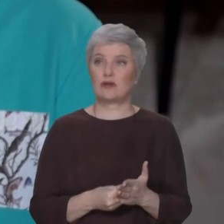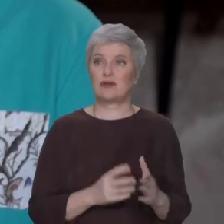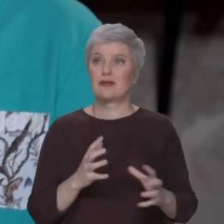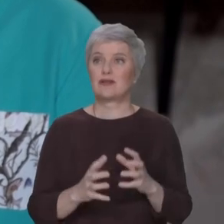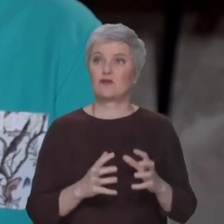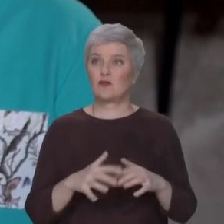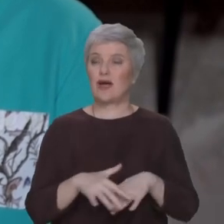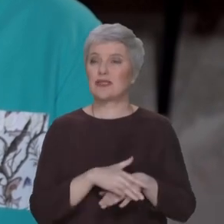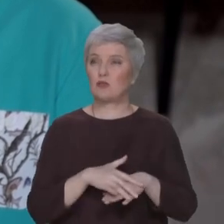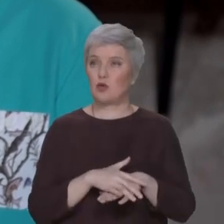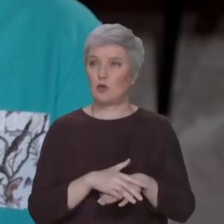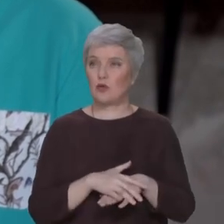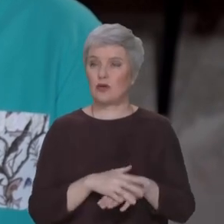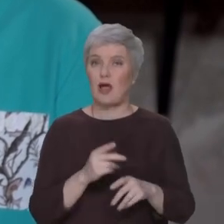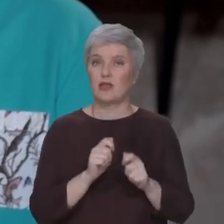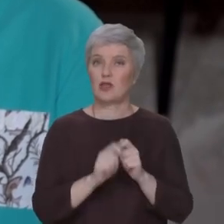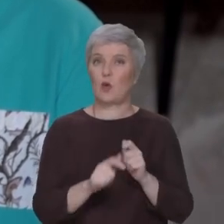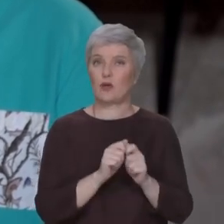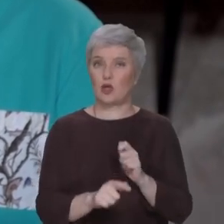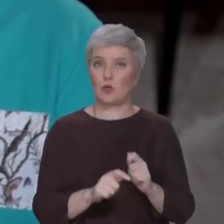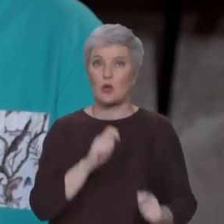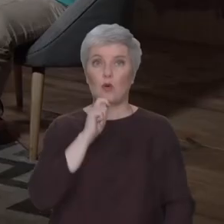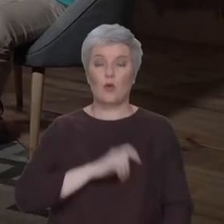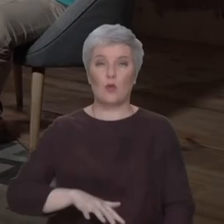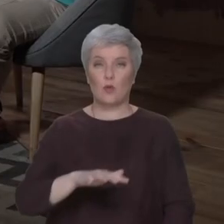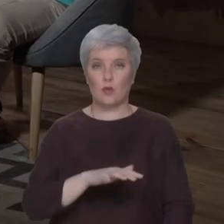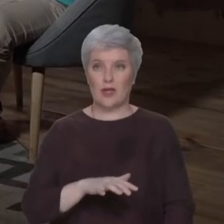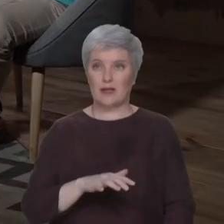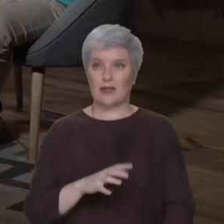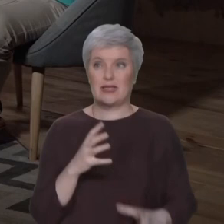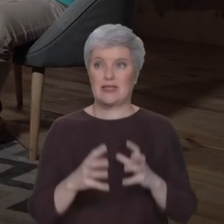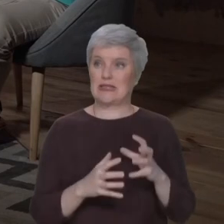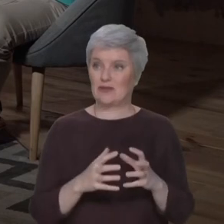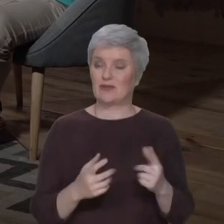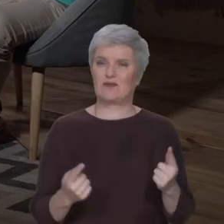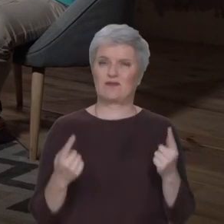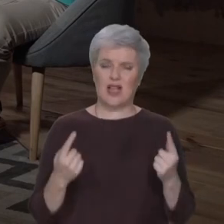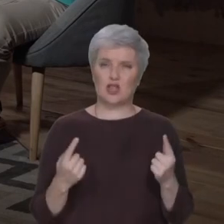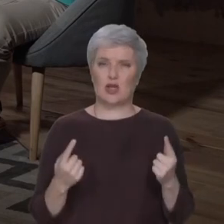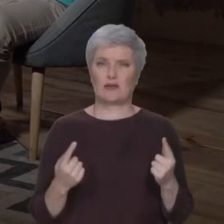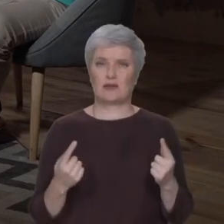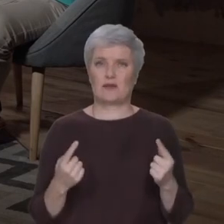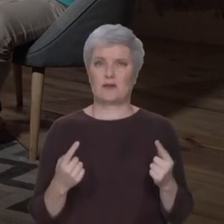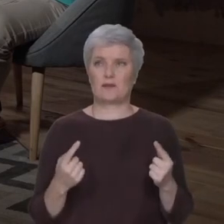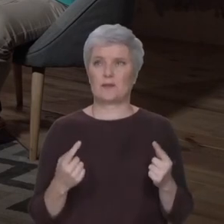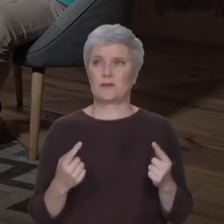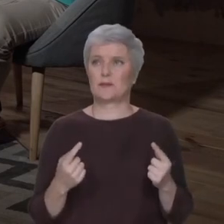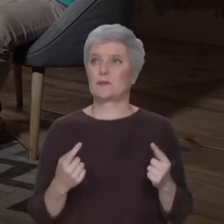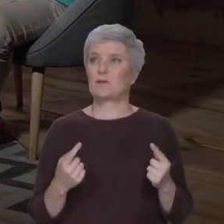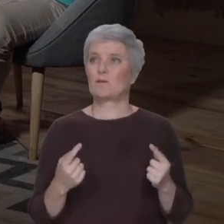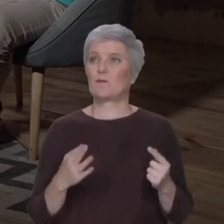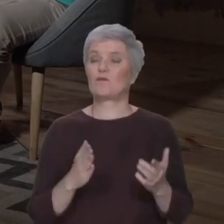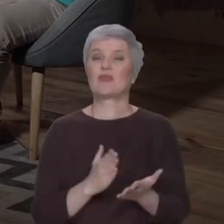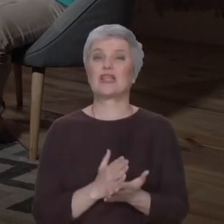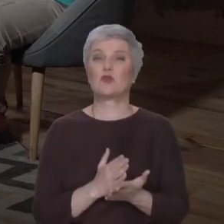світова спільнота донатує Україні. Не знаю, наскільки вони величезні, так би мовити, взагалі в відсотках до, ну,